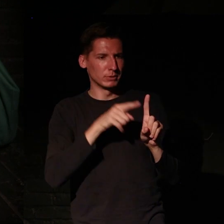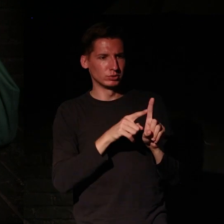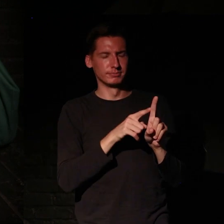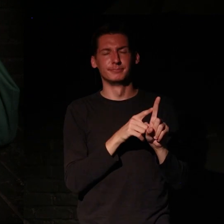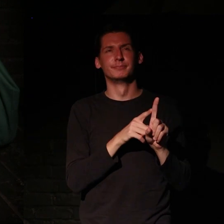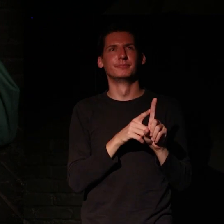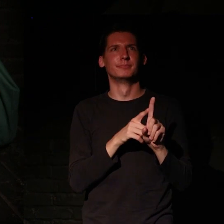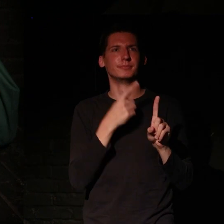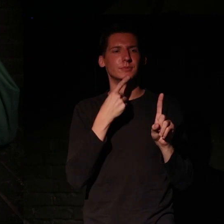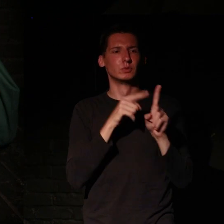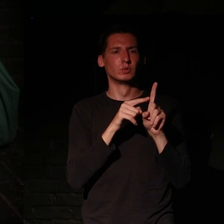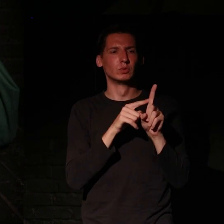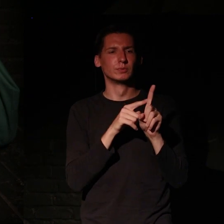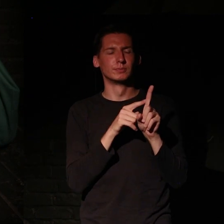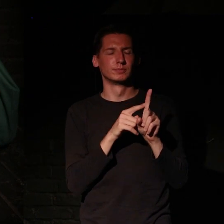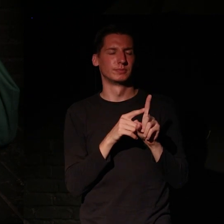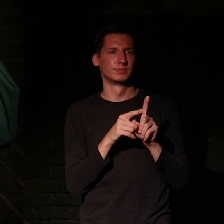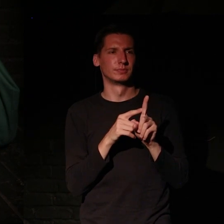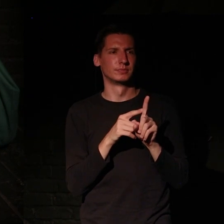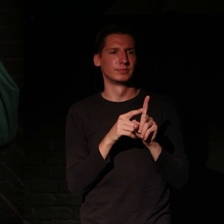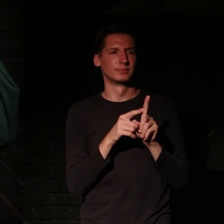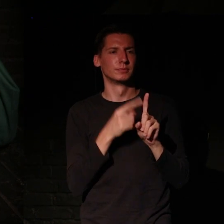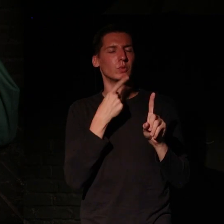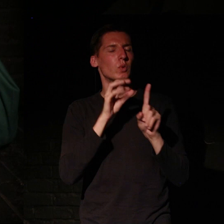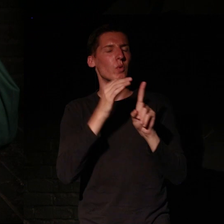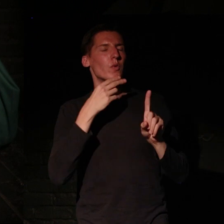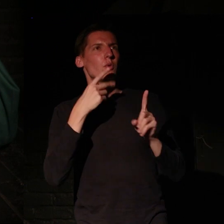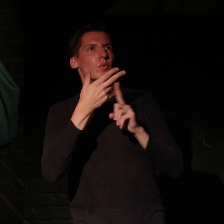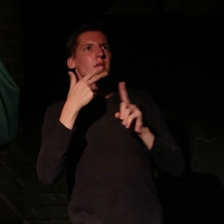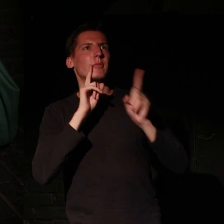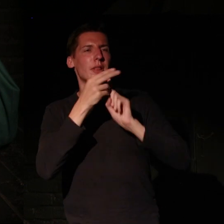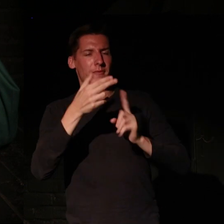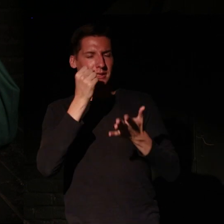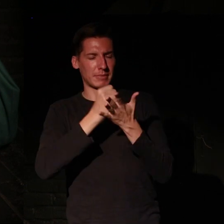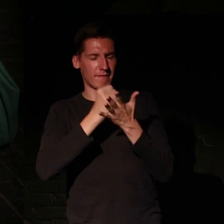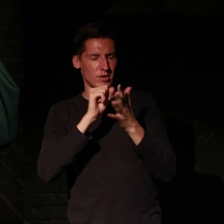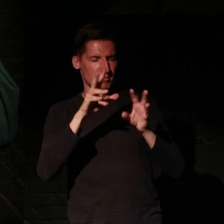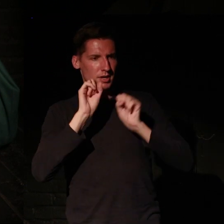uwarunkowani wtedy mówili o ważnych dla siebie kwestiach.